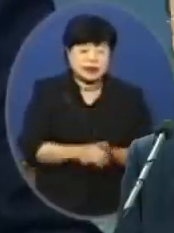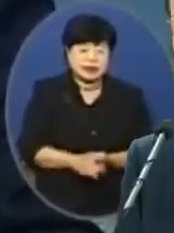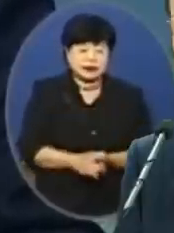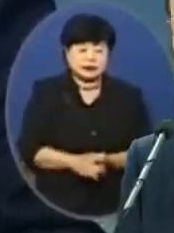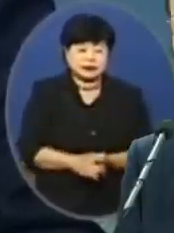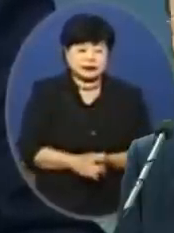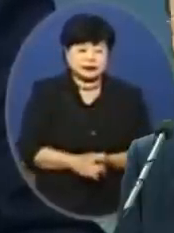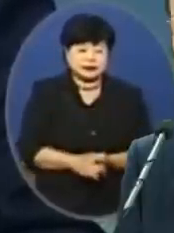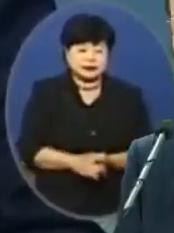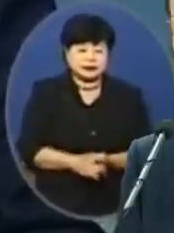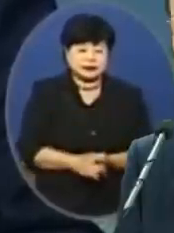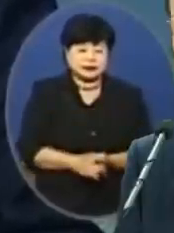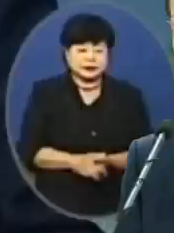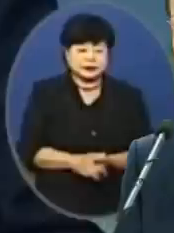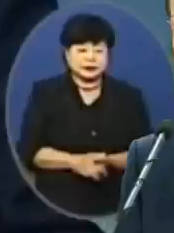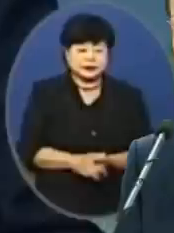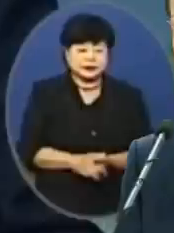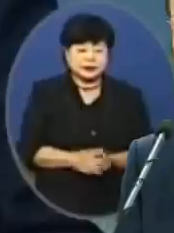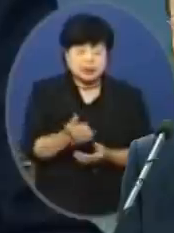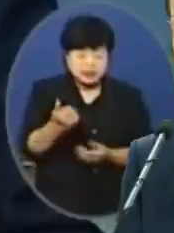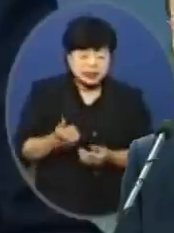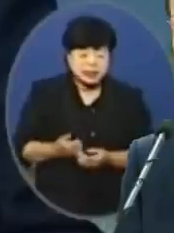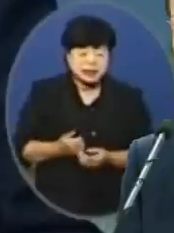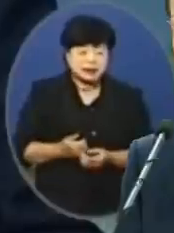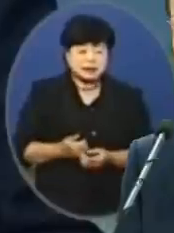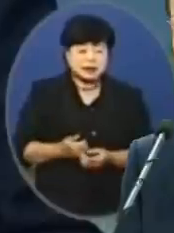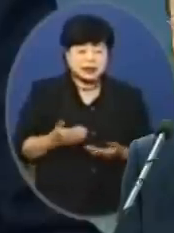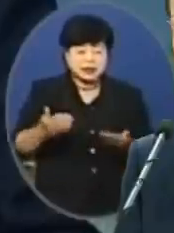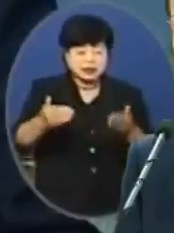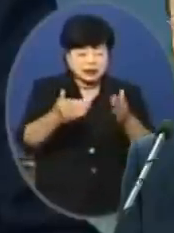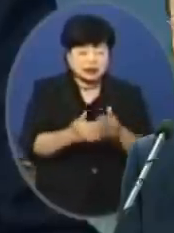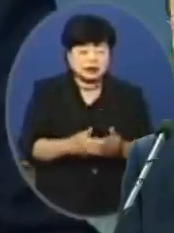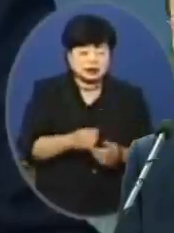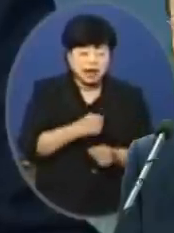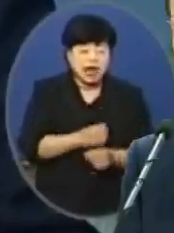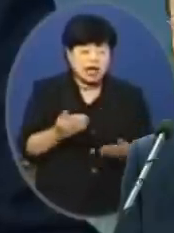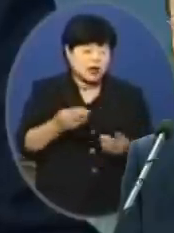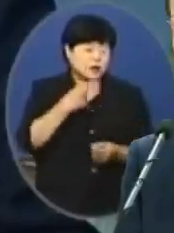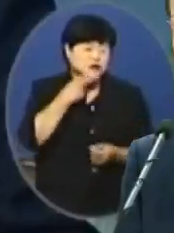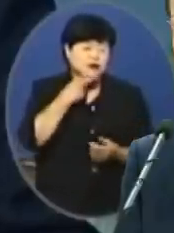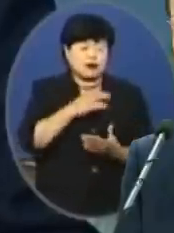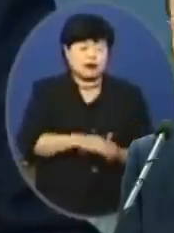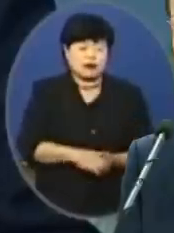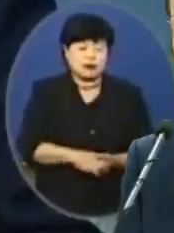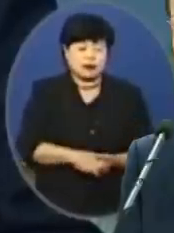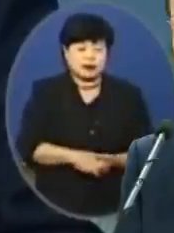것입니다. 내가 이미 내 일을 다 했으니까 할 일 없다.